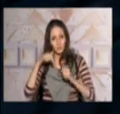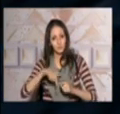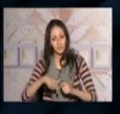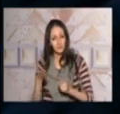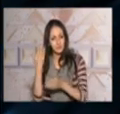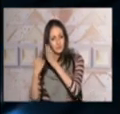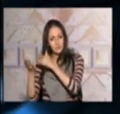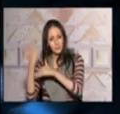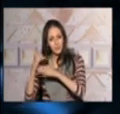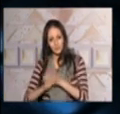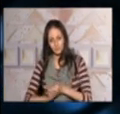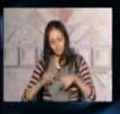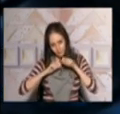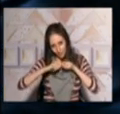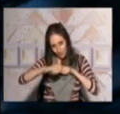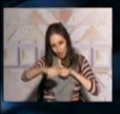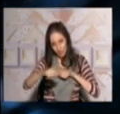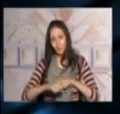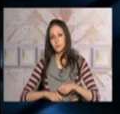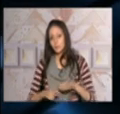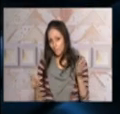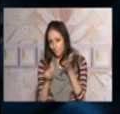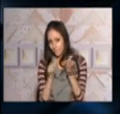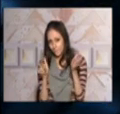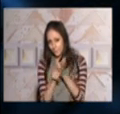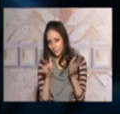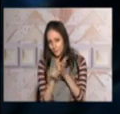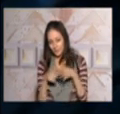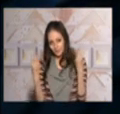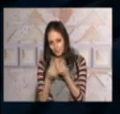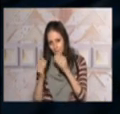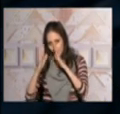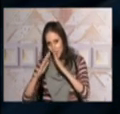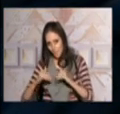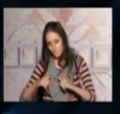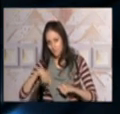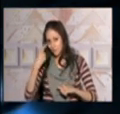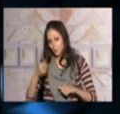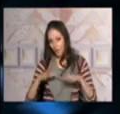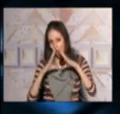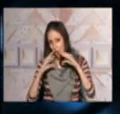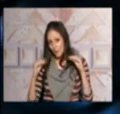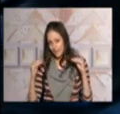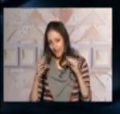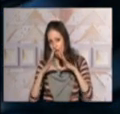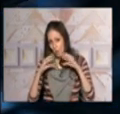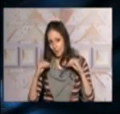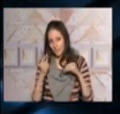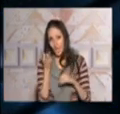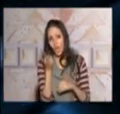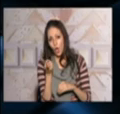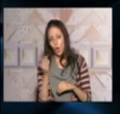خط ملاحي لسفن ناقلات الركاب بين